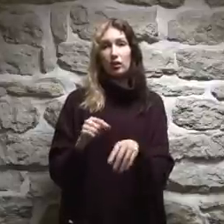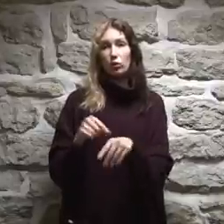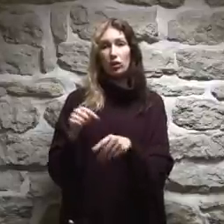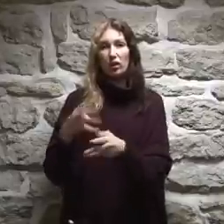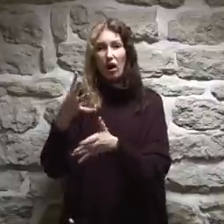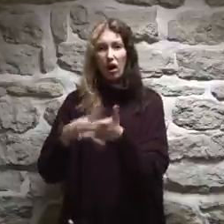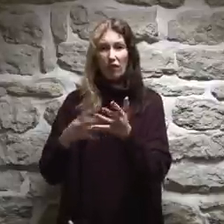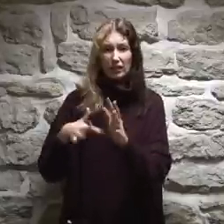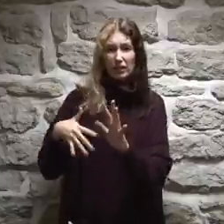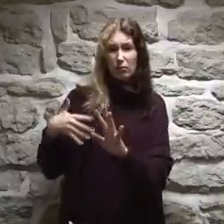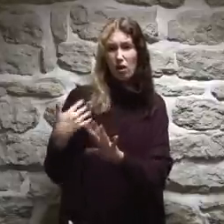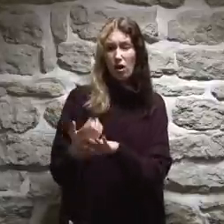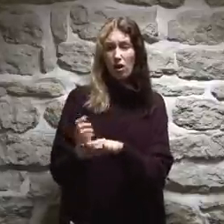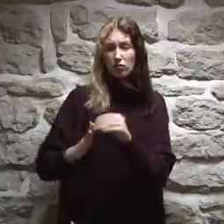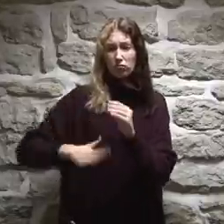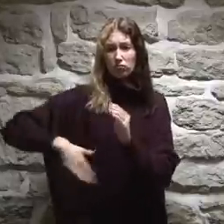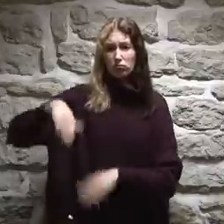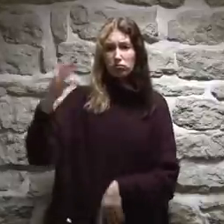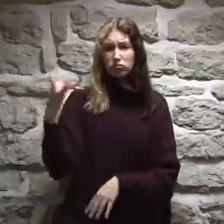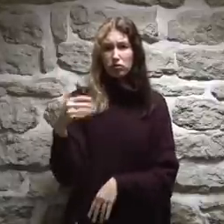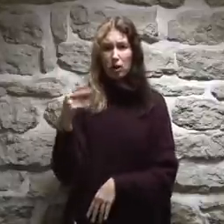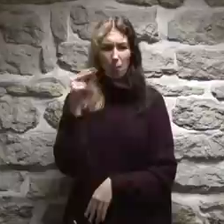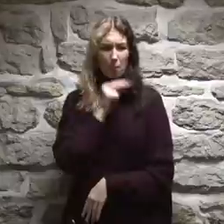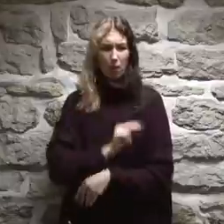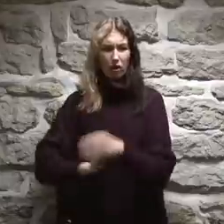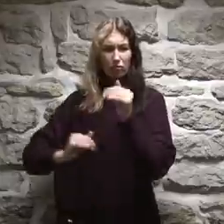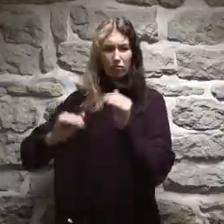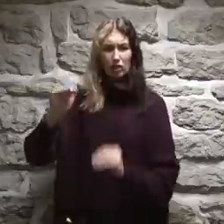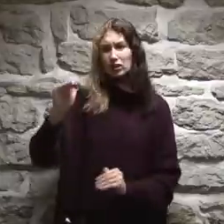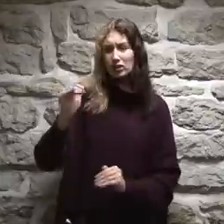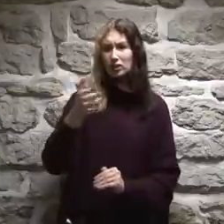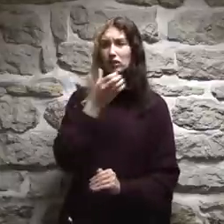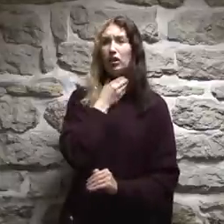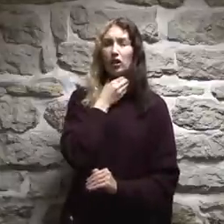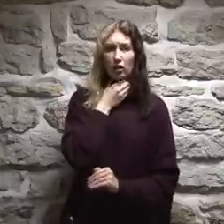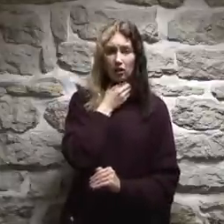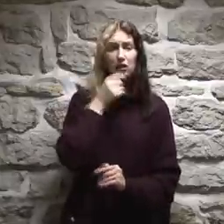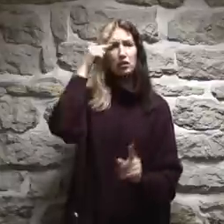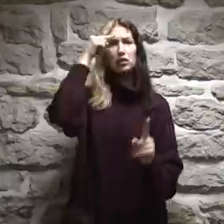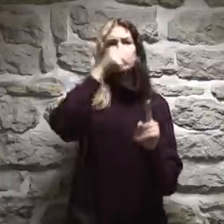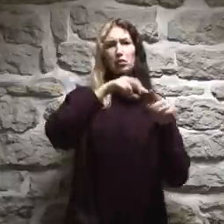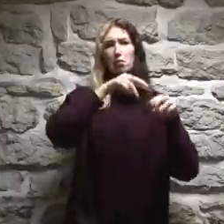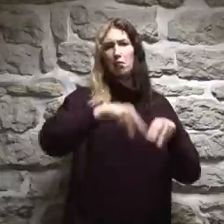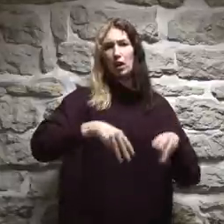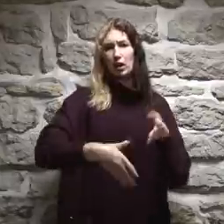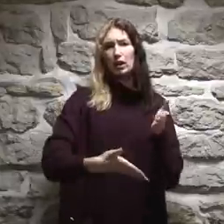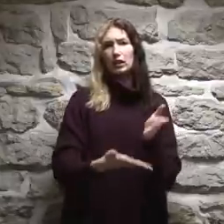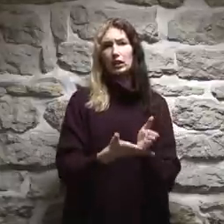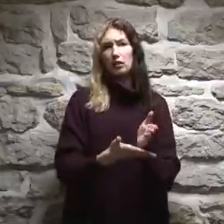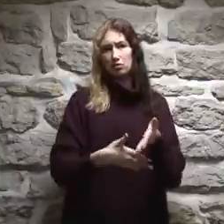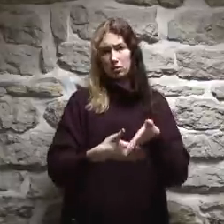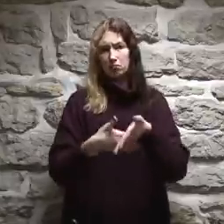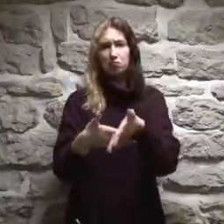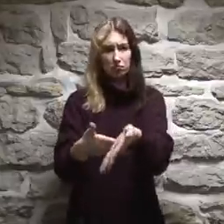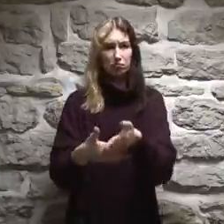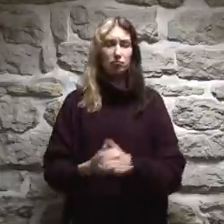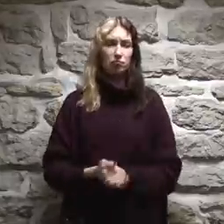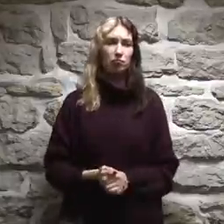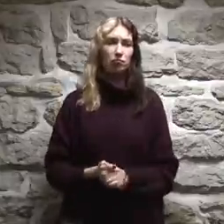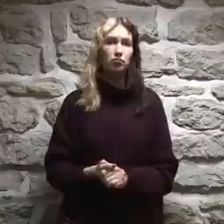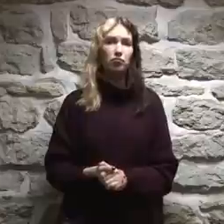arve on endiselt väga kõrge, teie sissetulekud on madalamad, siis selles sihitud meetmest kindlasti saab abi.